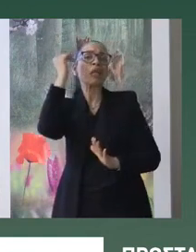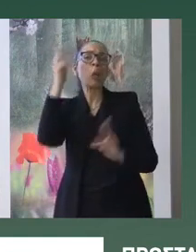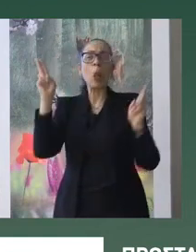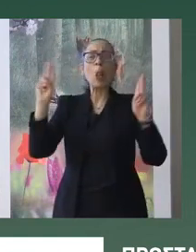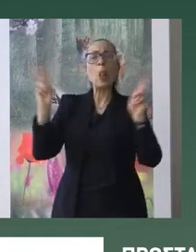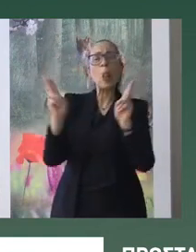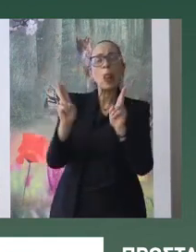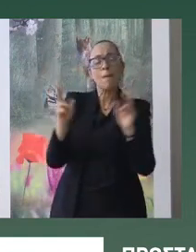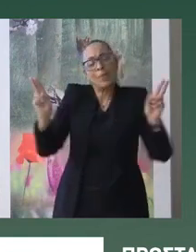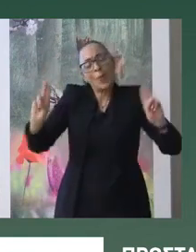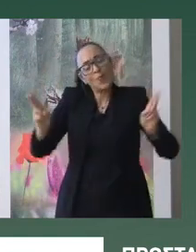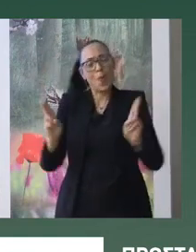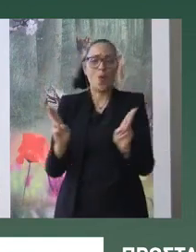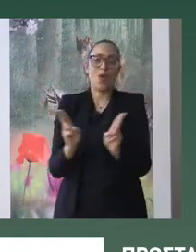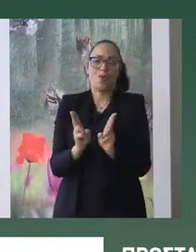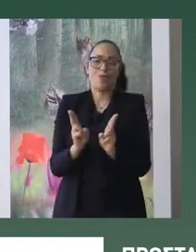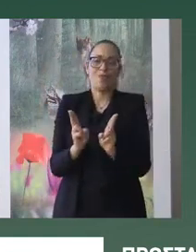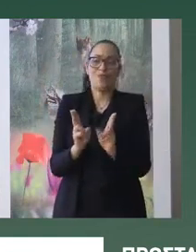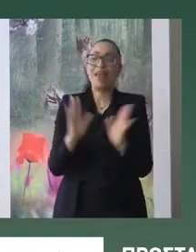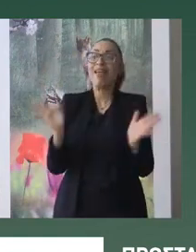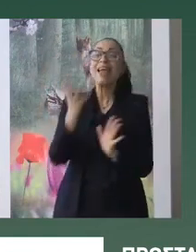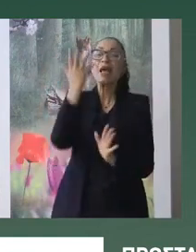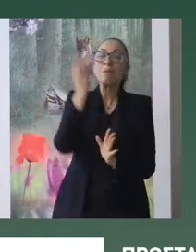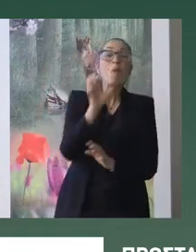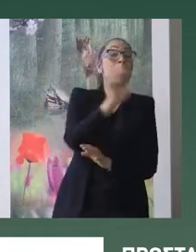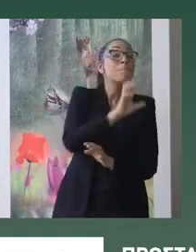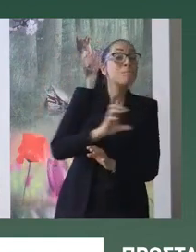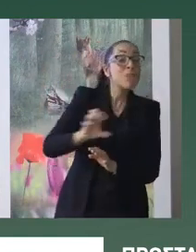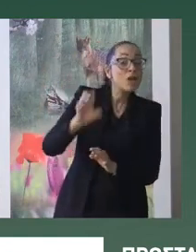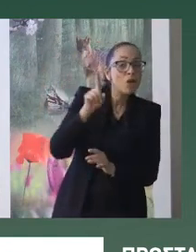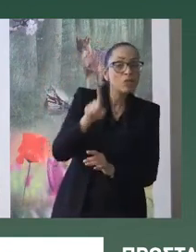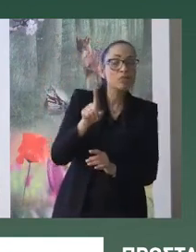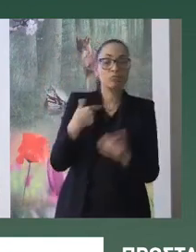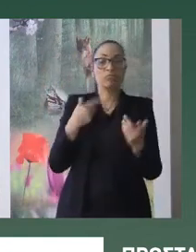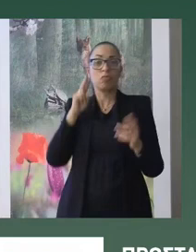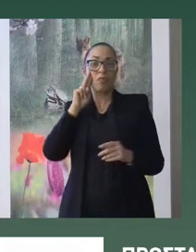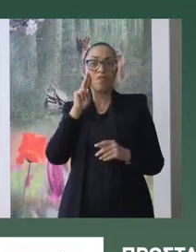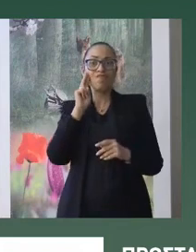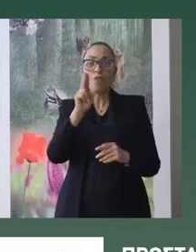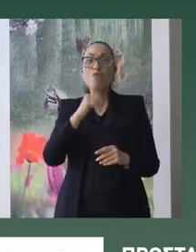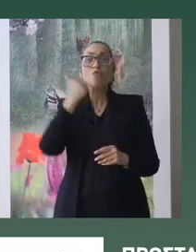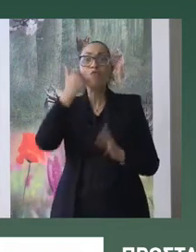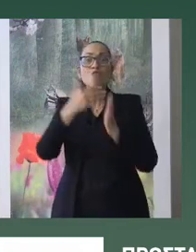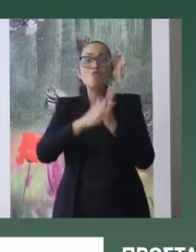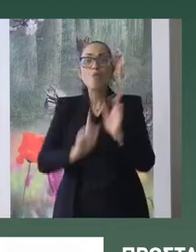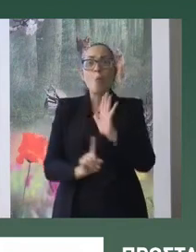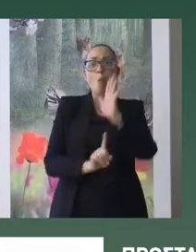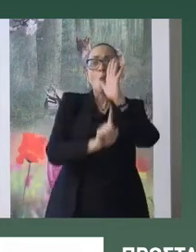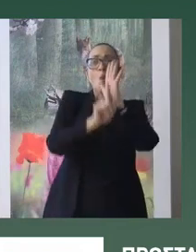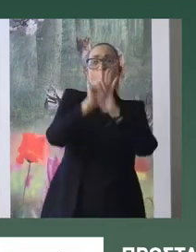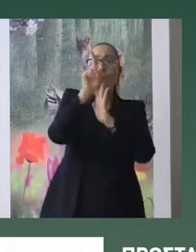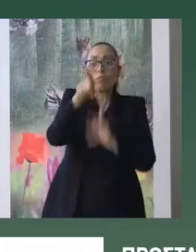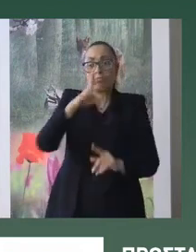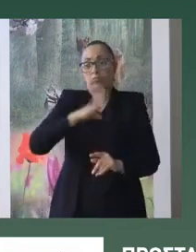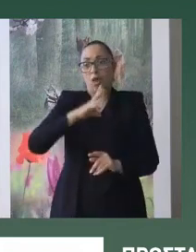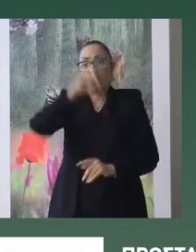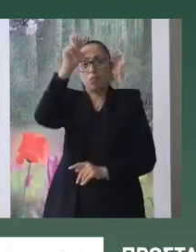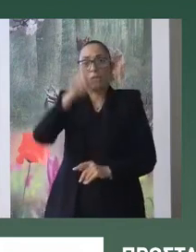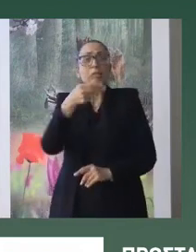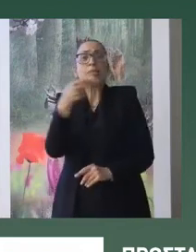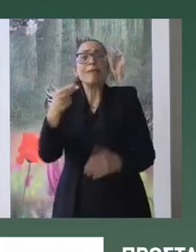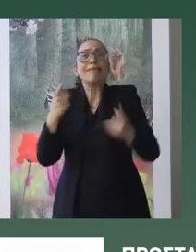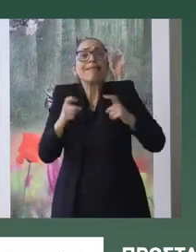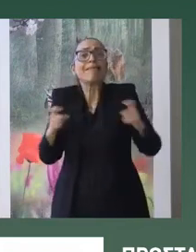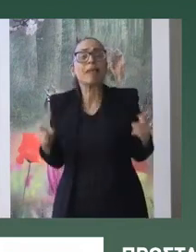λιγότερο κίτρινο, τη λιγότερο. Άρα λοιπόν υπάρχουν περιοχές της πόλης που η θερμική έκθεση είναι μεγαλύτερη, που σημαίνει ότι ο πολίτης είναι εκτεθειμένος